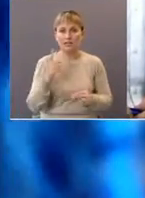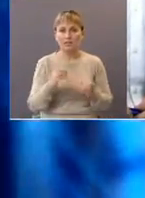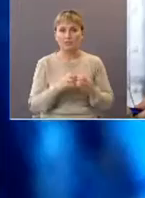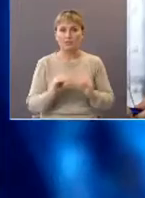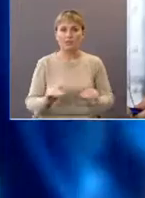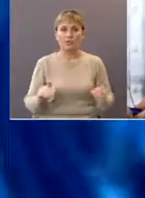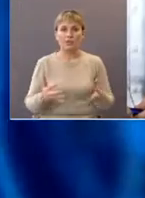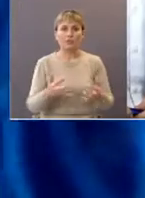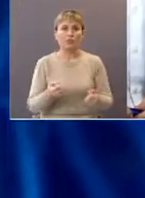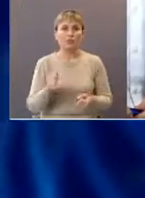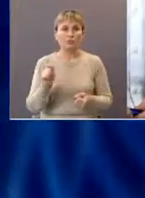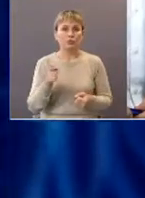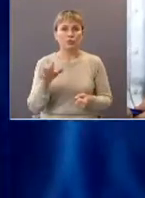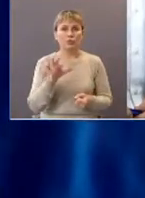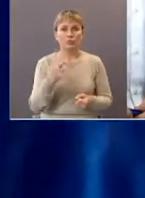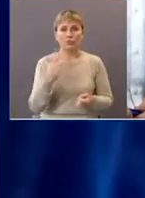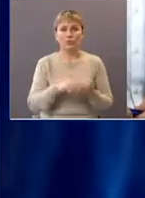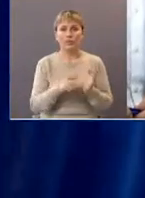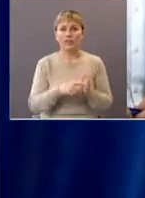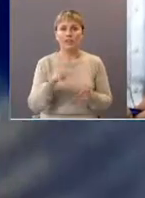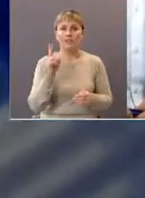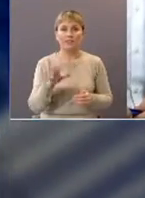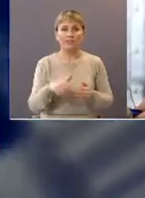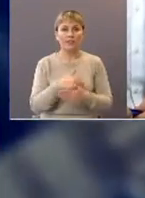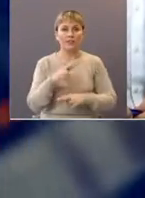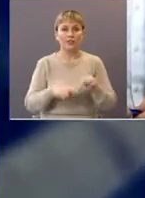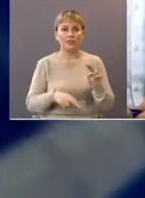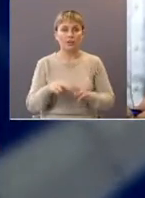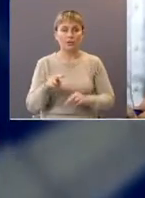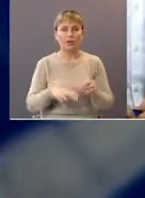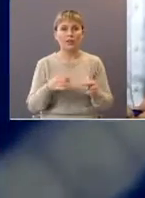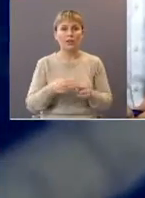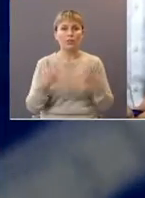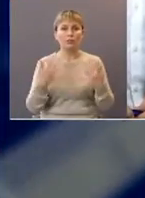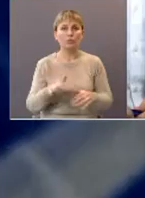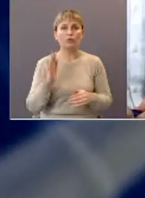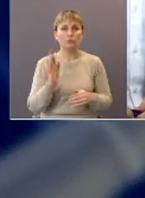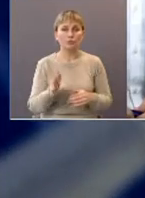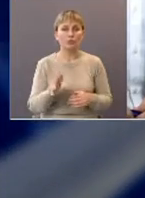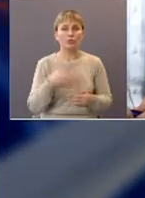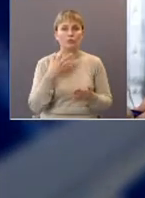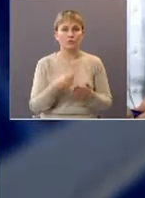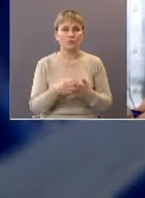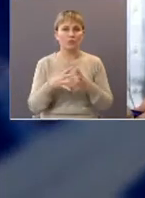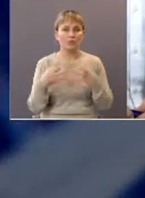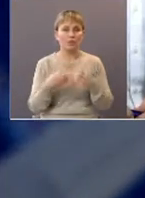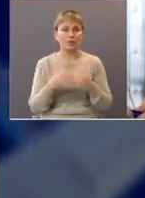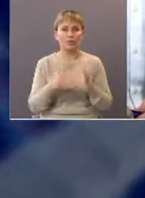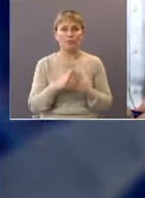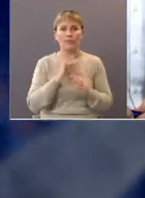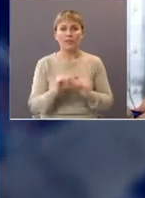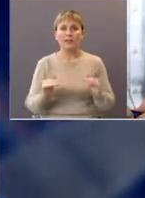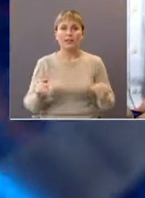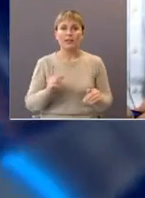детьми, получила ключи от трехкомнатной квартиры в новостройке. И это уже будет собственный семейный дом.